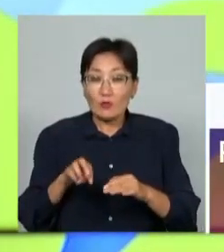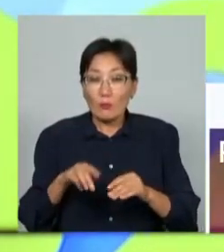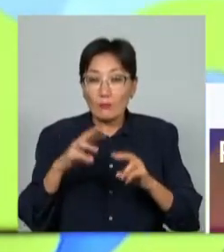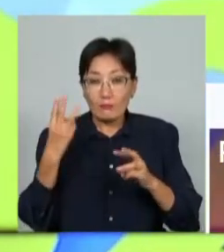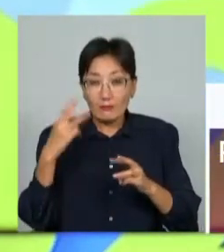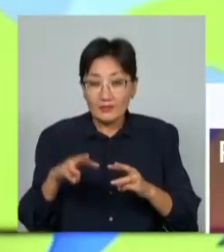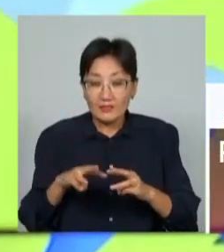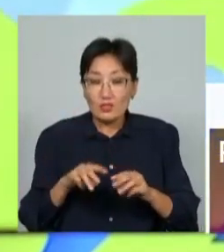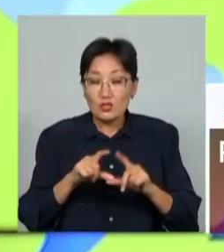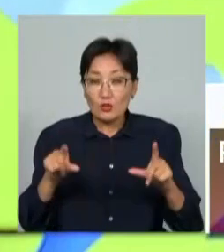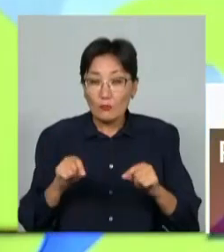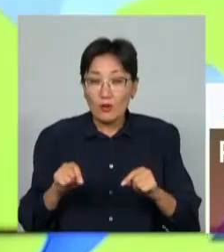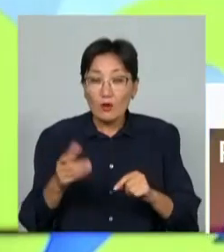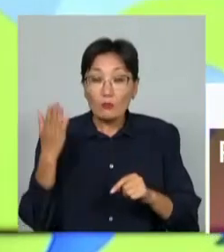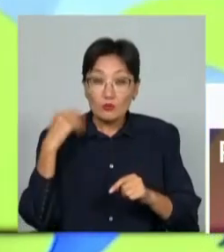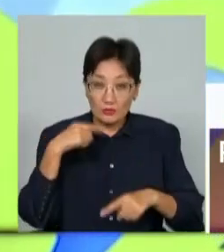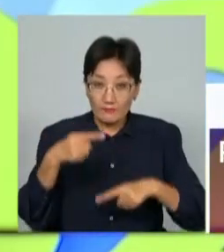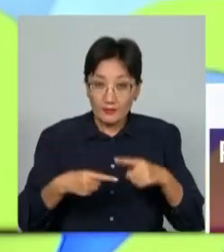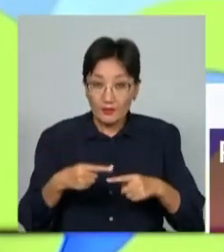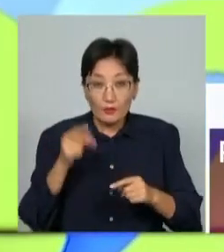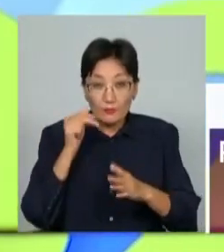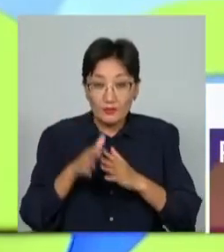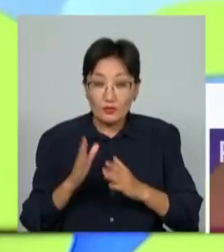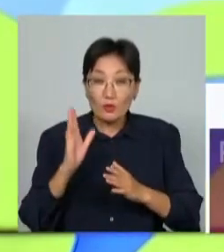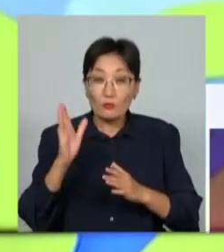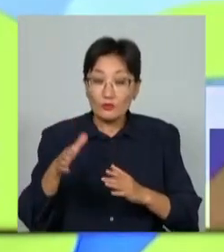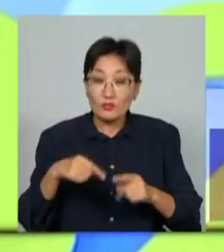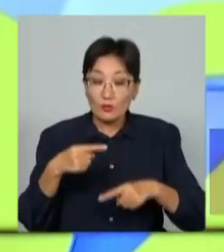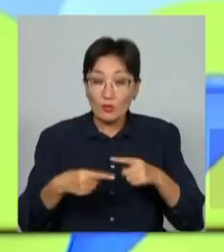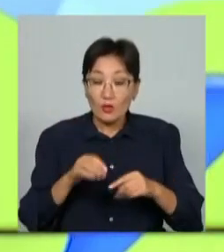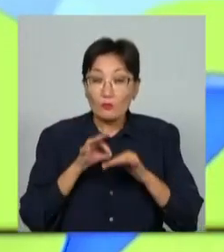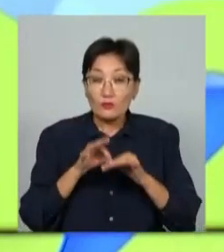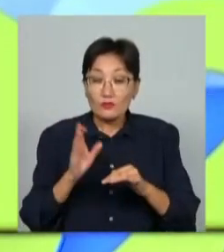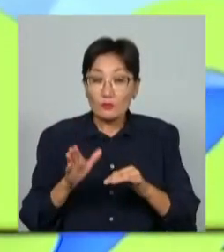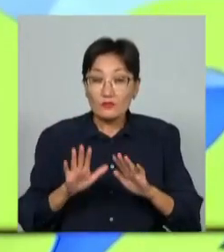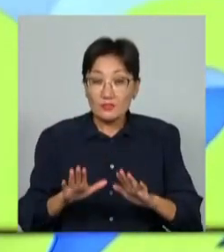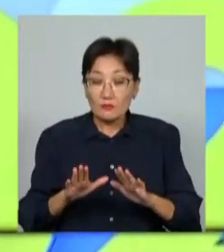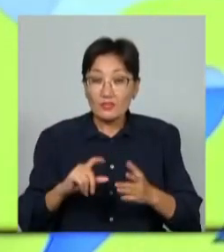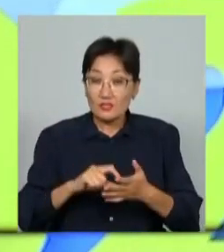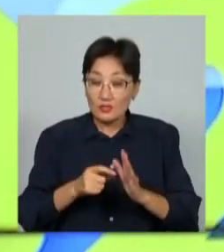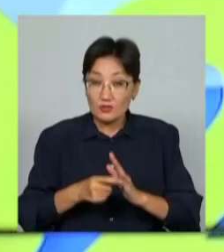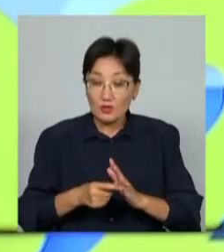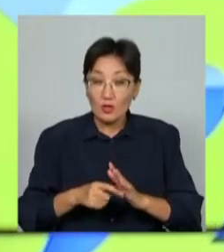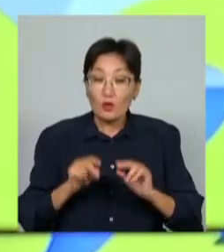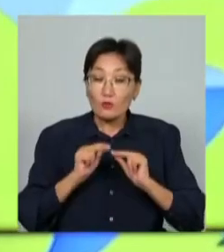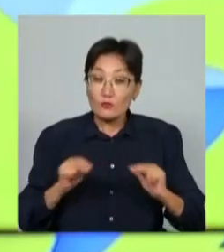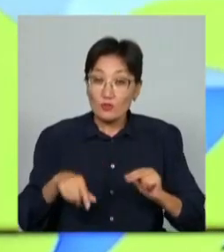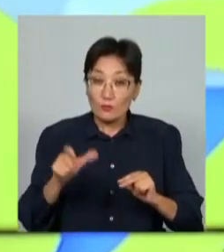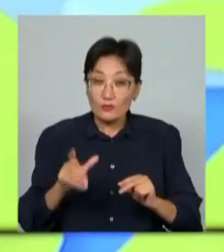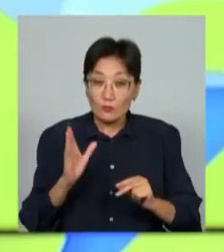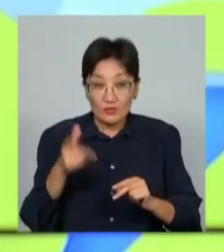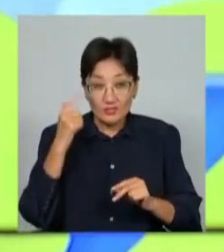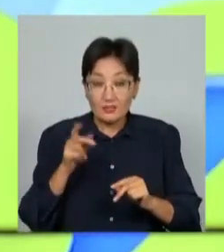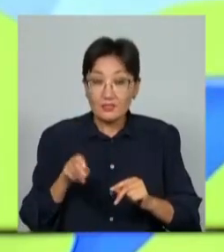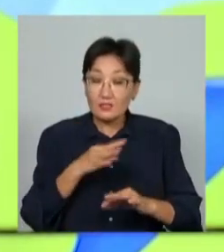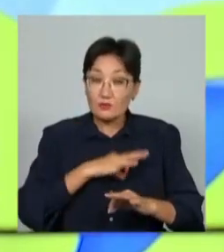и переосмыслить школу будущего. В этой школе обучение будет происходить не только в классах. Учителя будут знать,